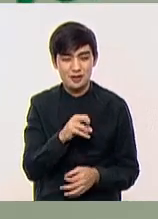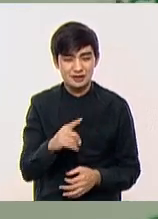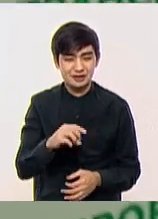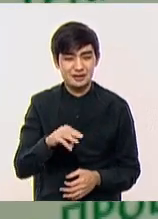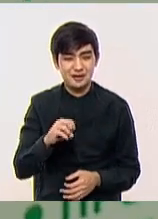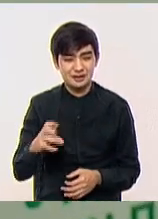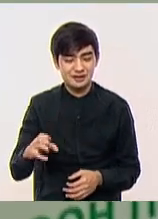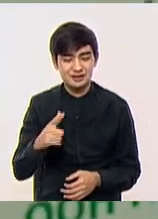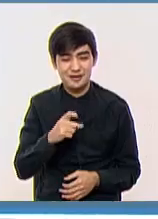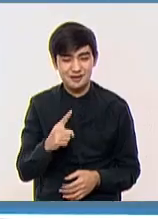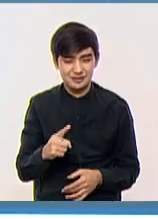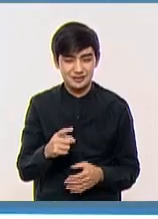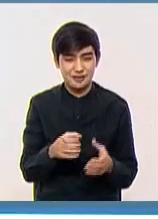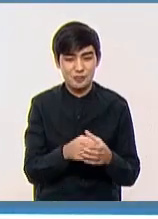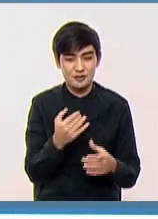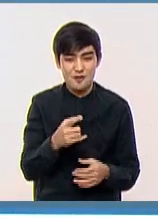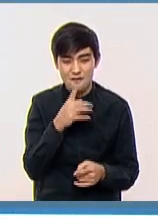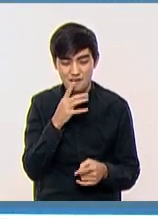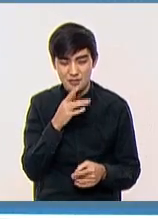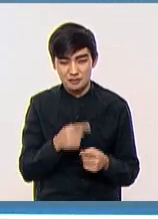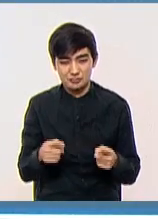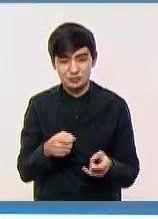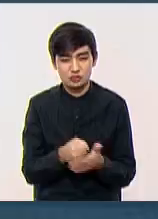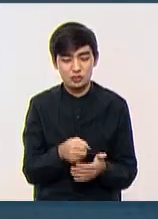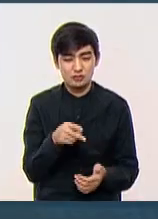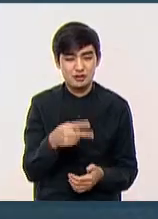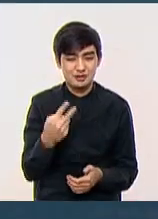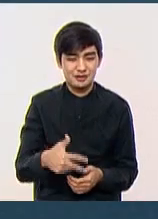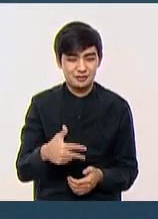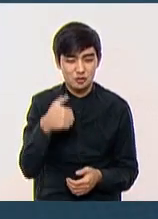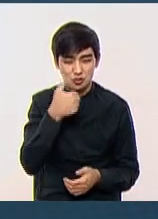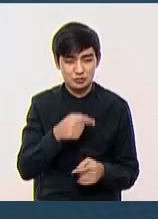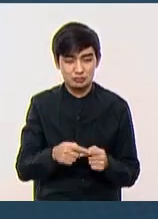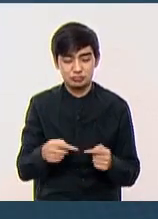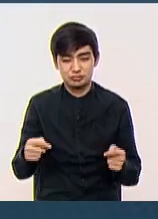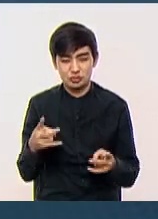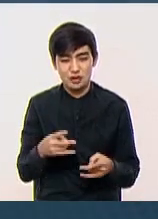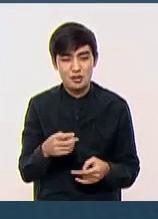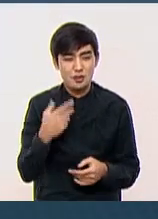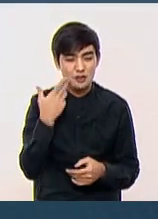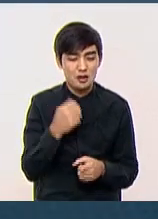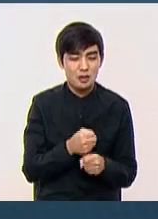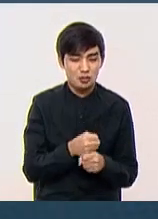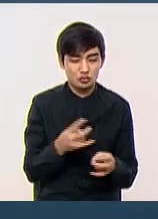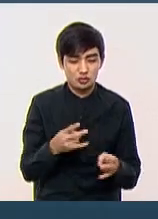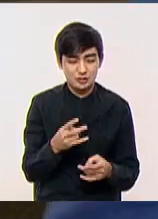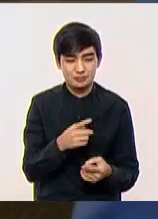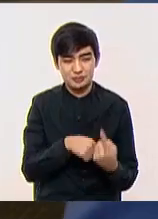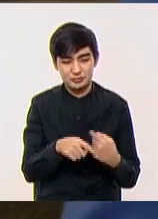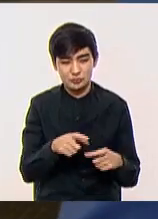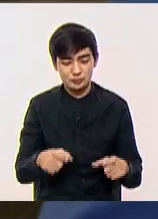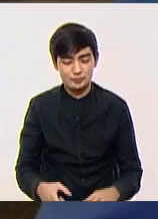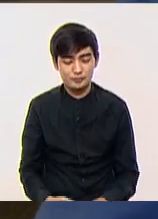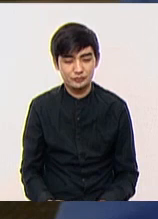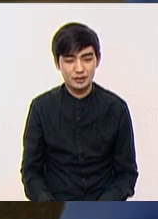Унемдера», уже очевидно, что сроки необходимо продлить до 2030 года, а программу доработать, включив в нее частный бизнес.